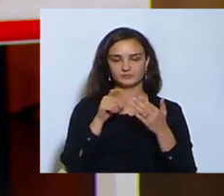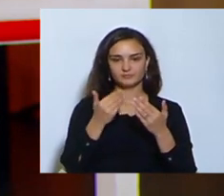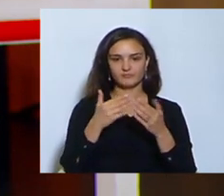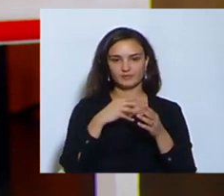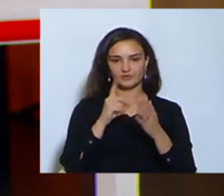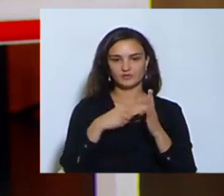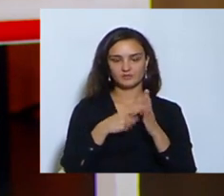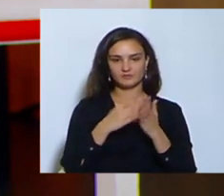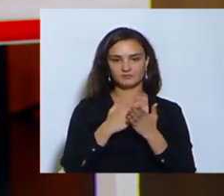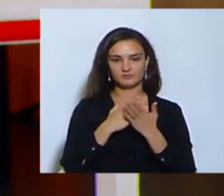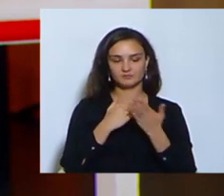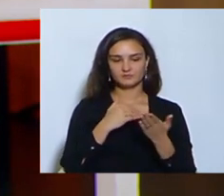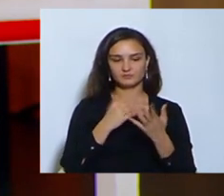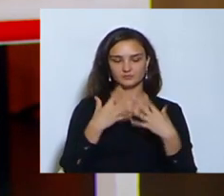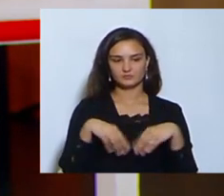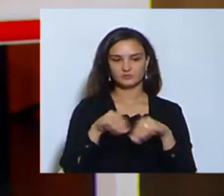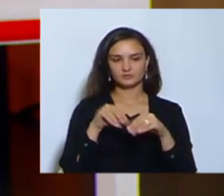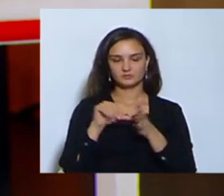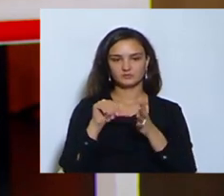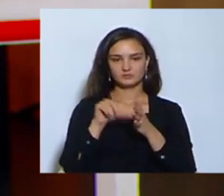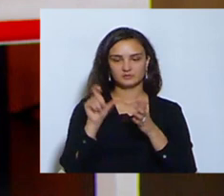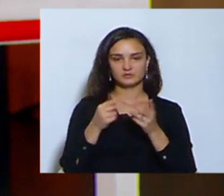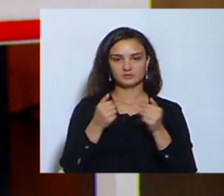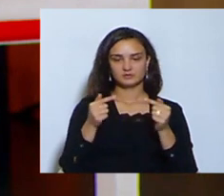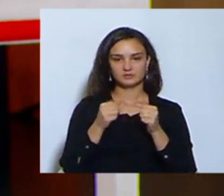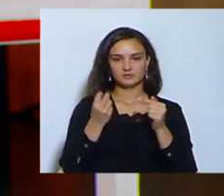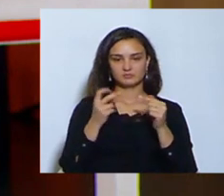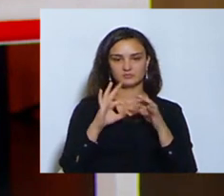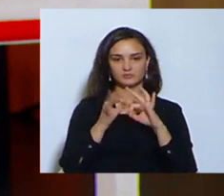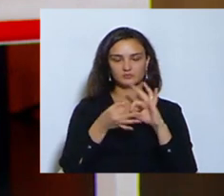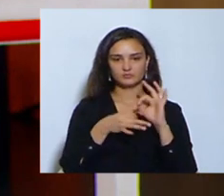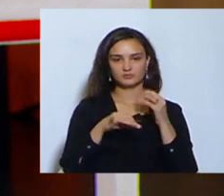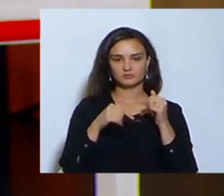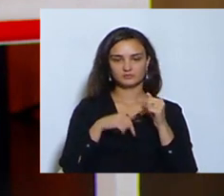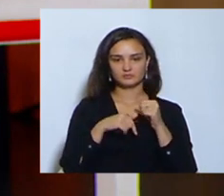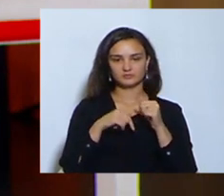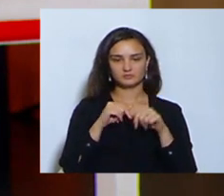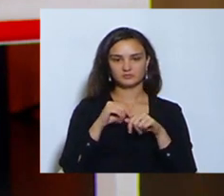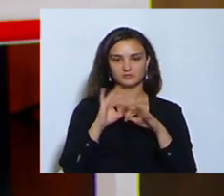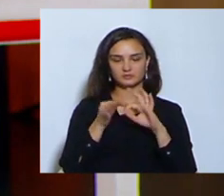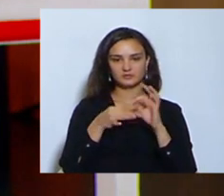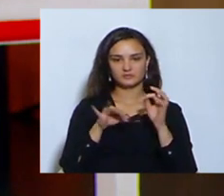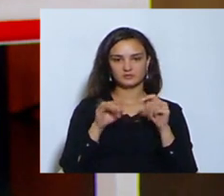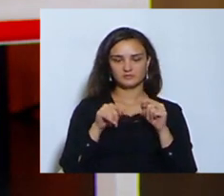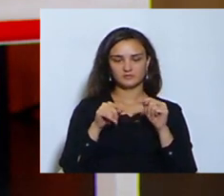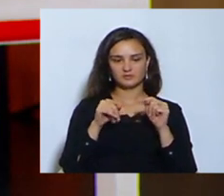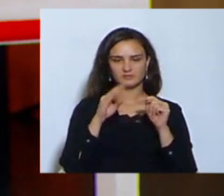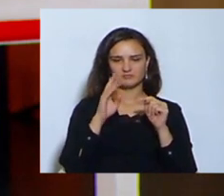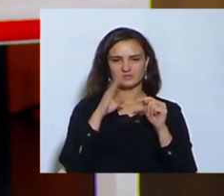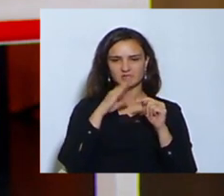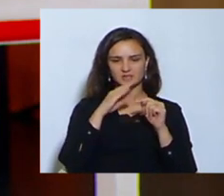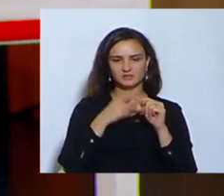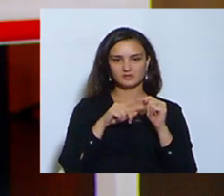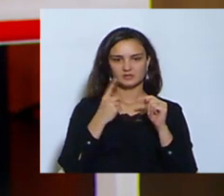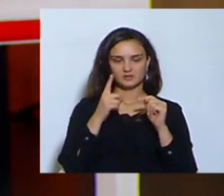თქვენთან გვაქვს შეკითხვა. ოჯახის წევს დაუდგინდა 12 გოჯას ნაწლავის წყლული და